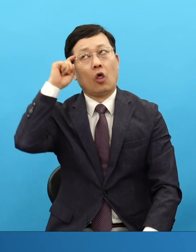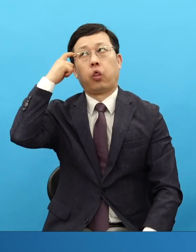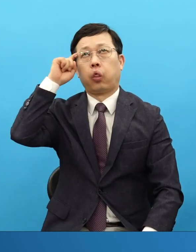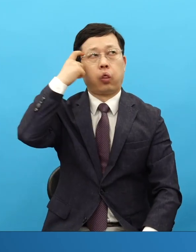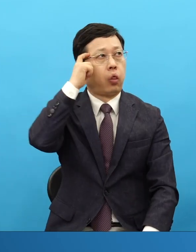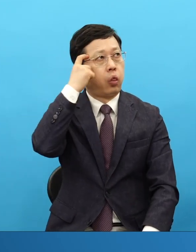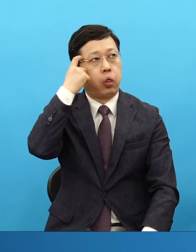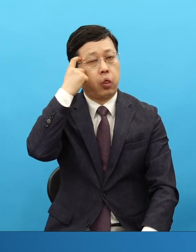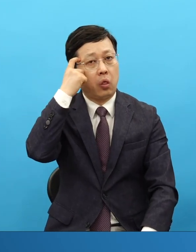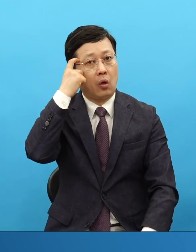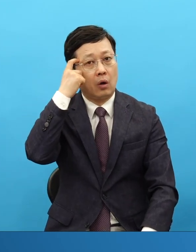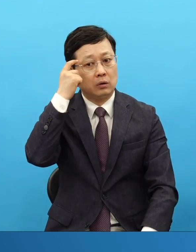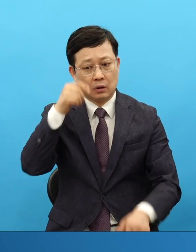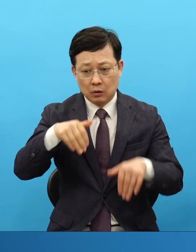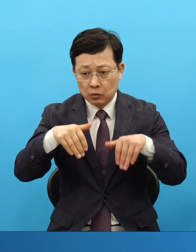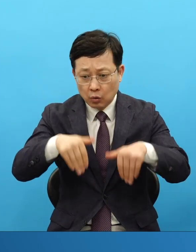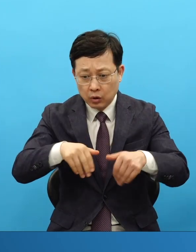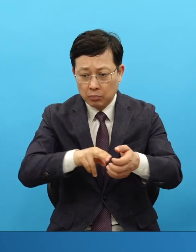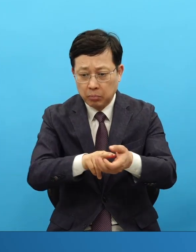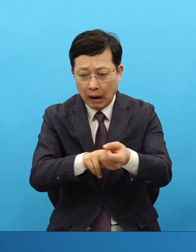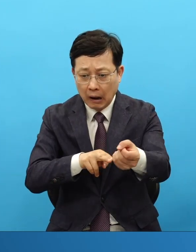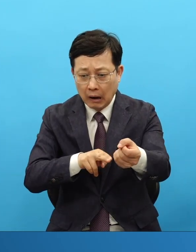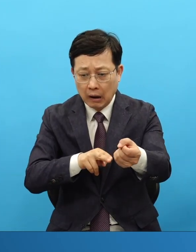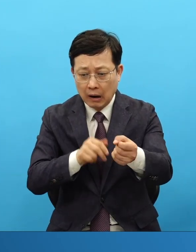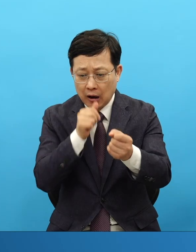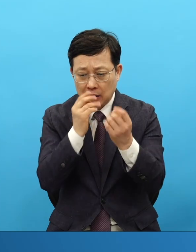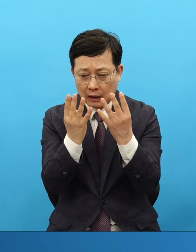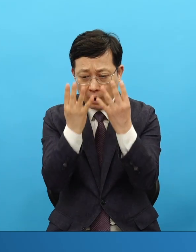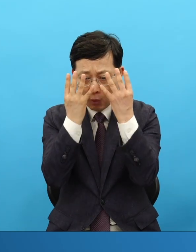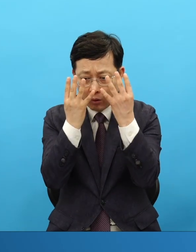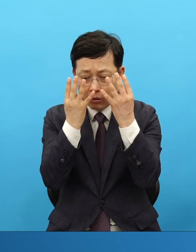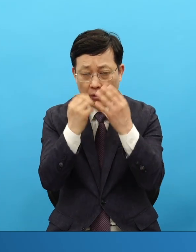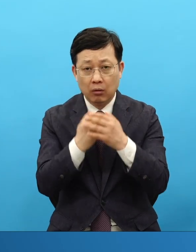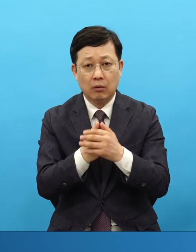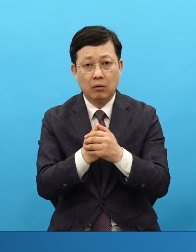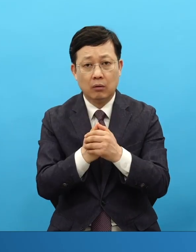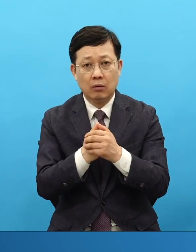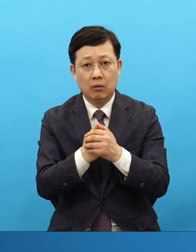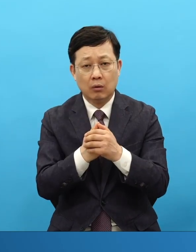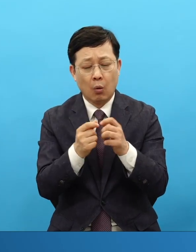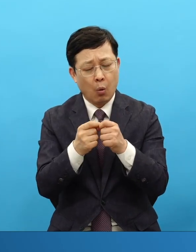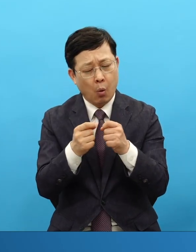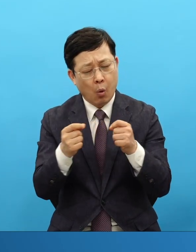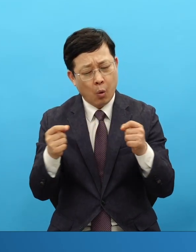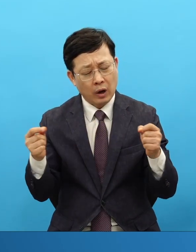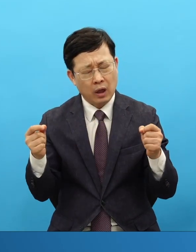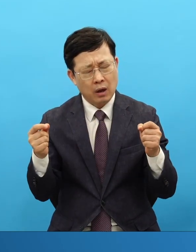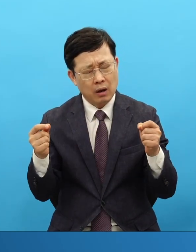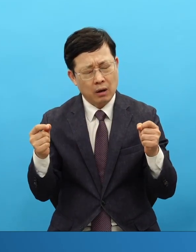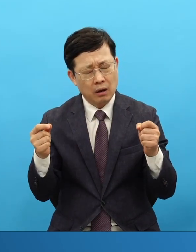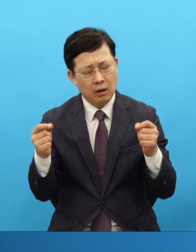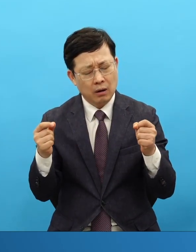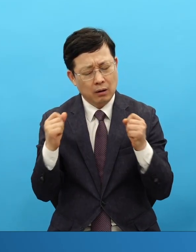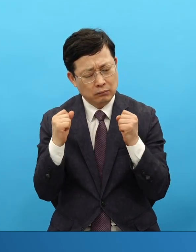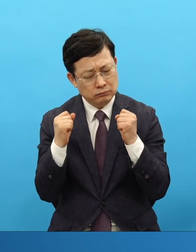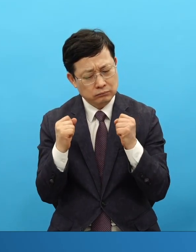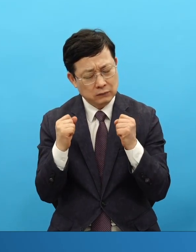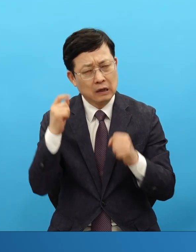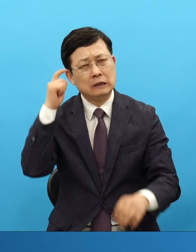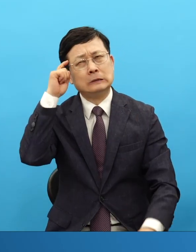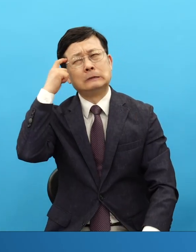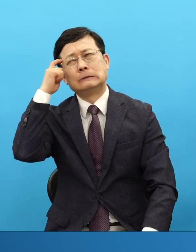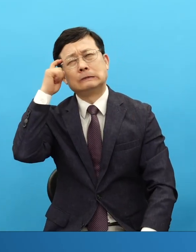hours? 갑자기 노예로, He became a slave, 감옥으로, into prison, 그것도 긴 세월을. and long periods of time.